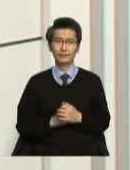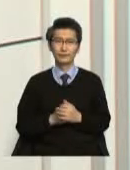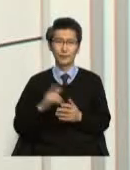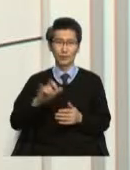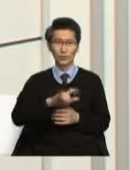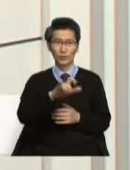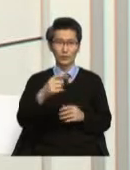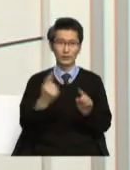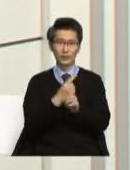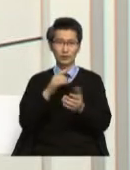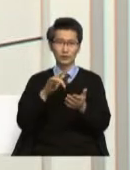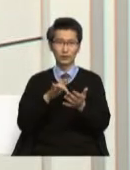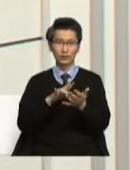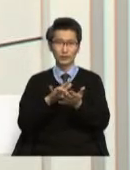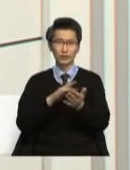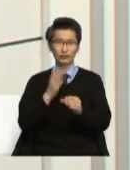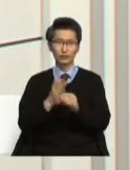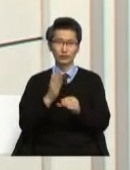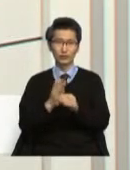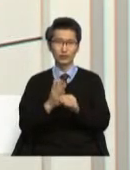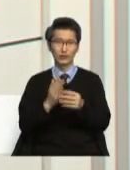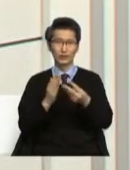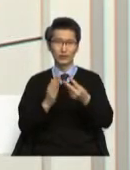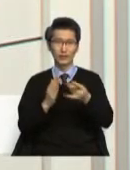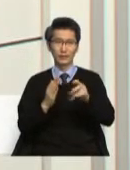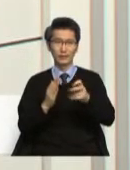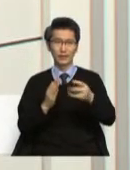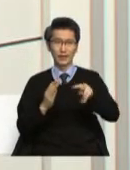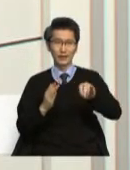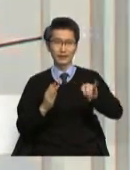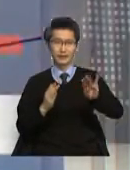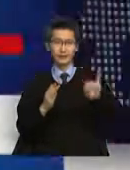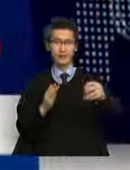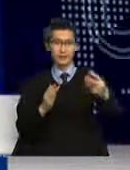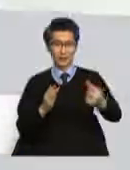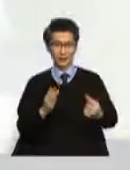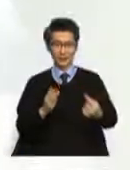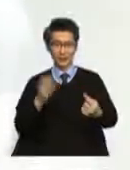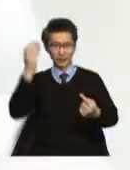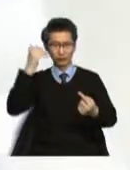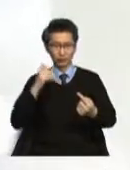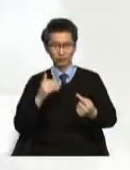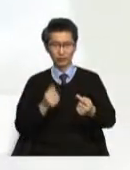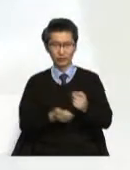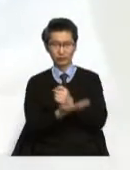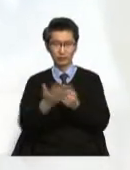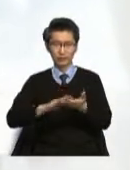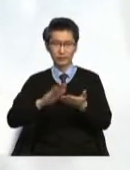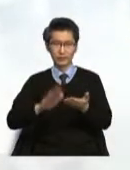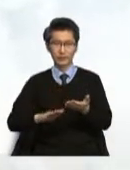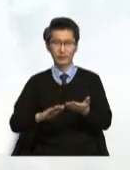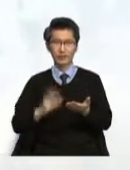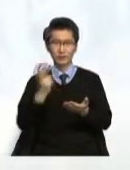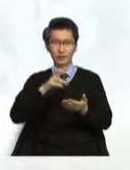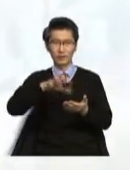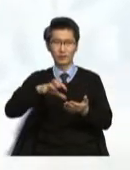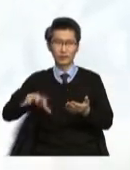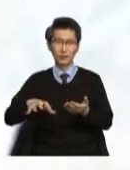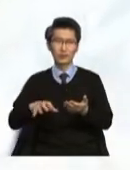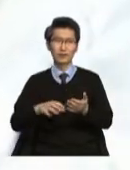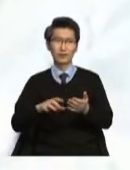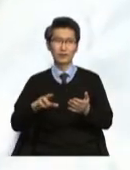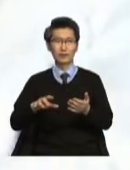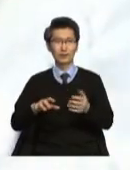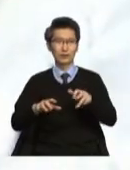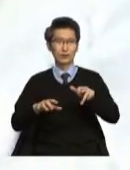코론 알고 치료제 중 선두주자로 꼽히는 랜드 시비르가 국내 공급됩니다 질병관리본부는 길리 어드 사이언스 코리아